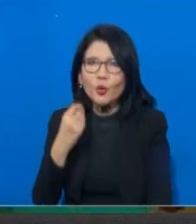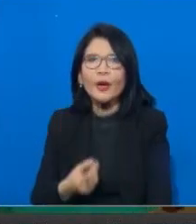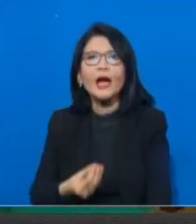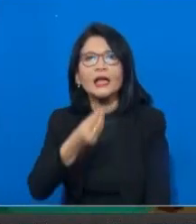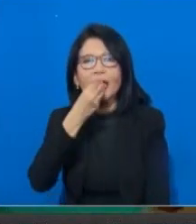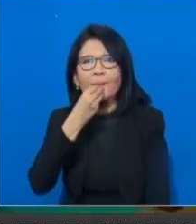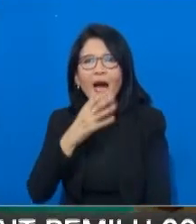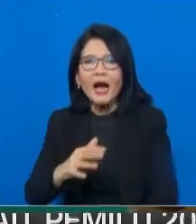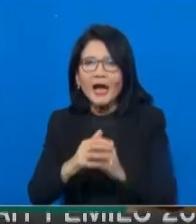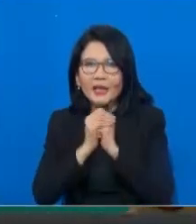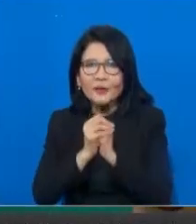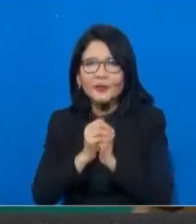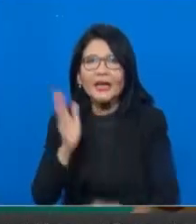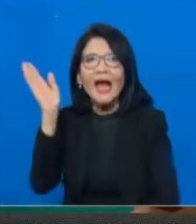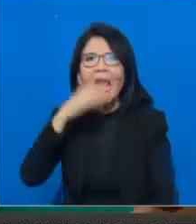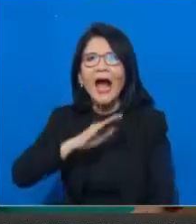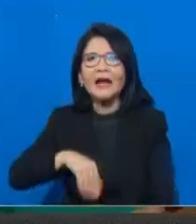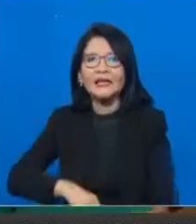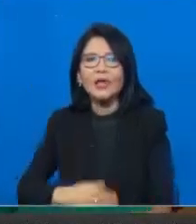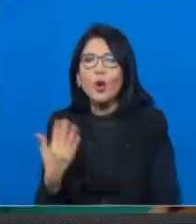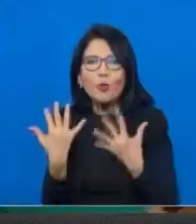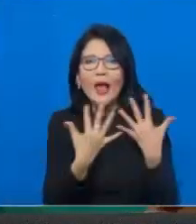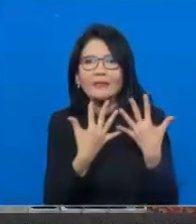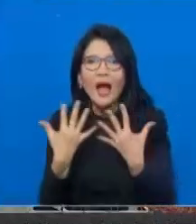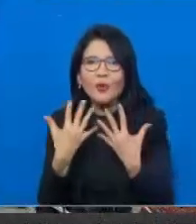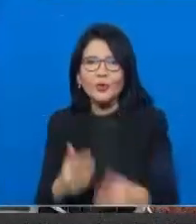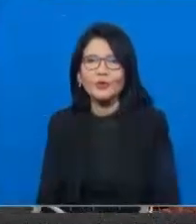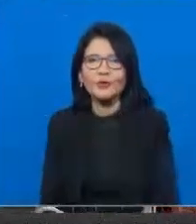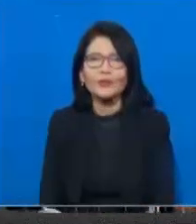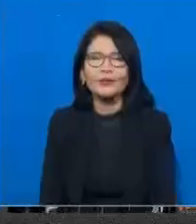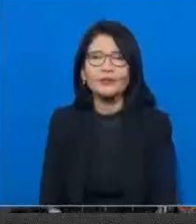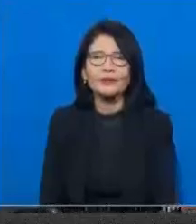Imlek dan juga hari ulang tahun biasanya seperti itu.